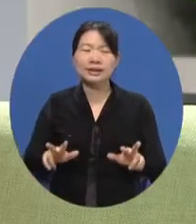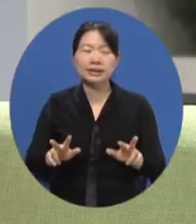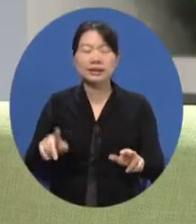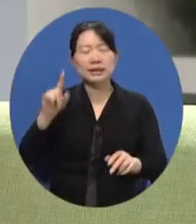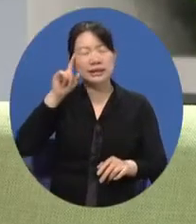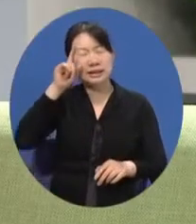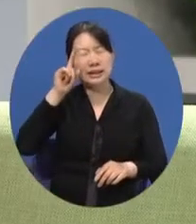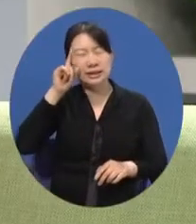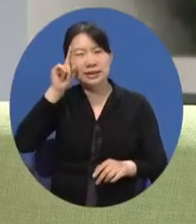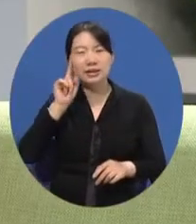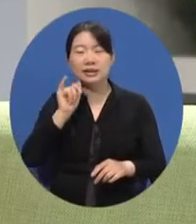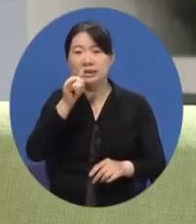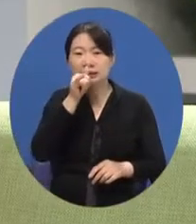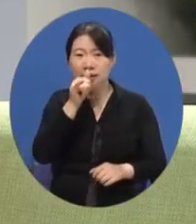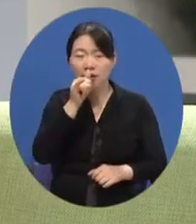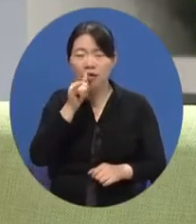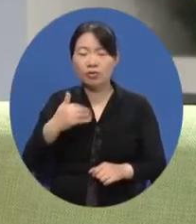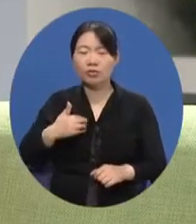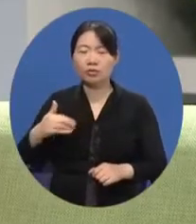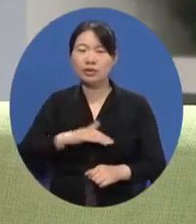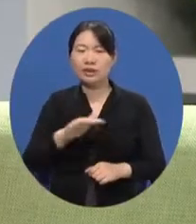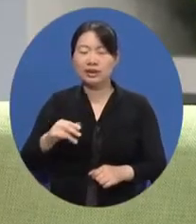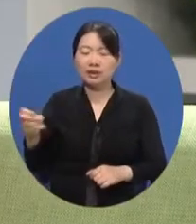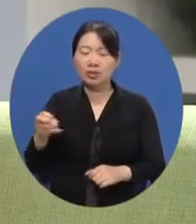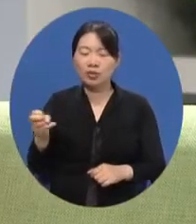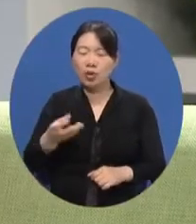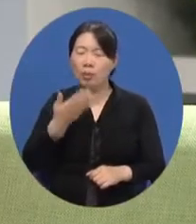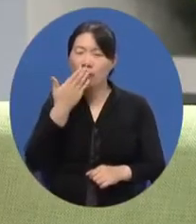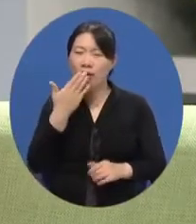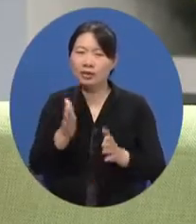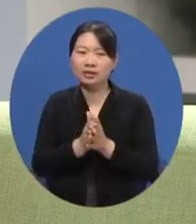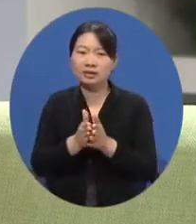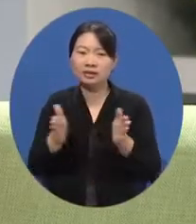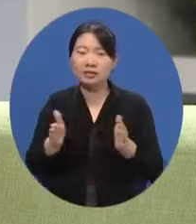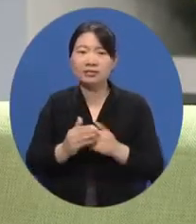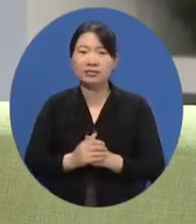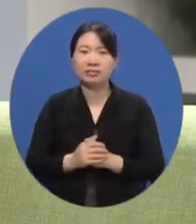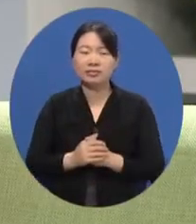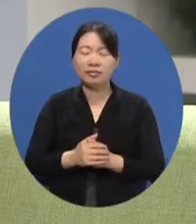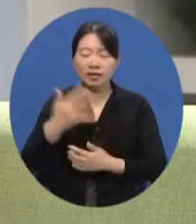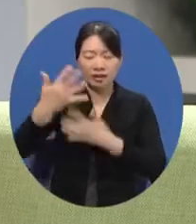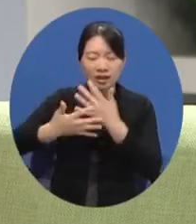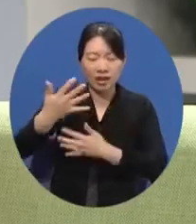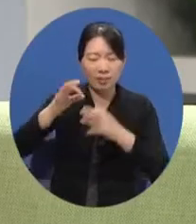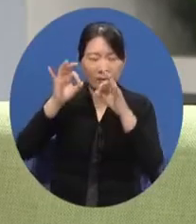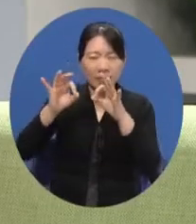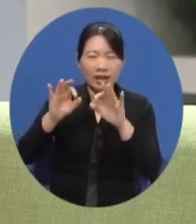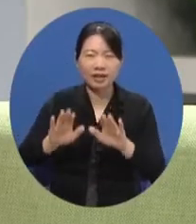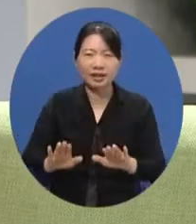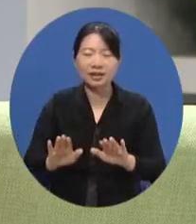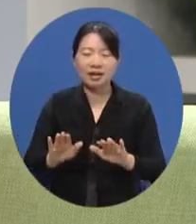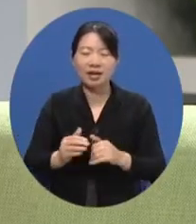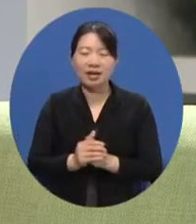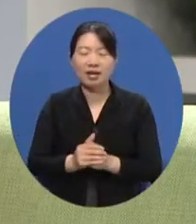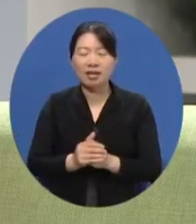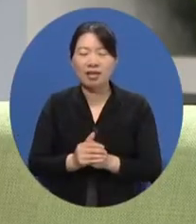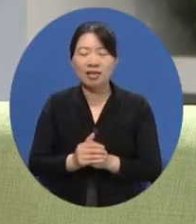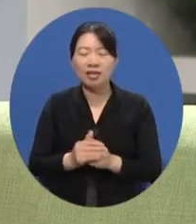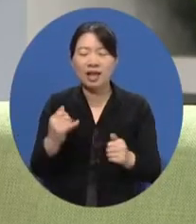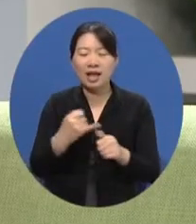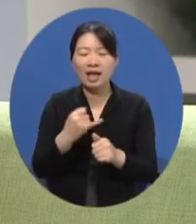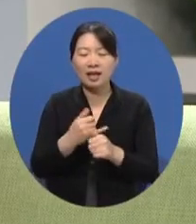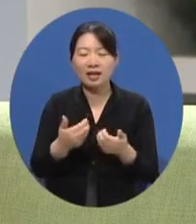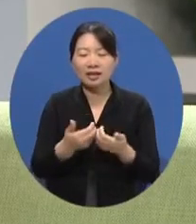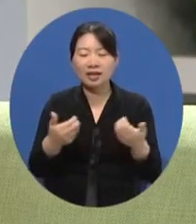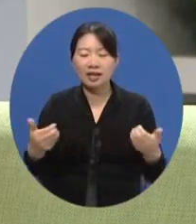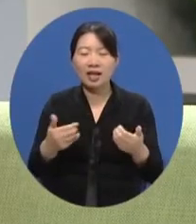스트레스 받으면 우리가 사실은 이렇게 자꾸 좀 많이 먹게 돼요. 네. 그러니까 드라마 같은 데 보면 이제 실연 당한 여자가 집에 와서 제일 먼저